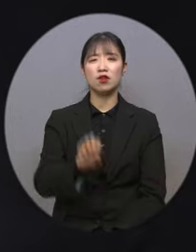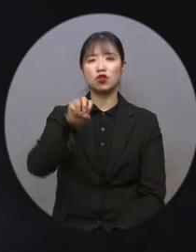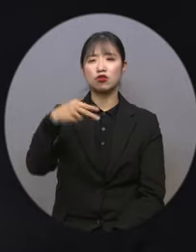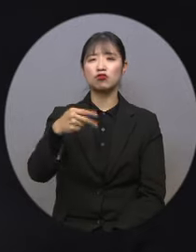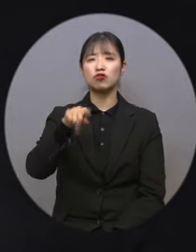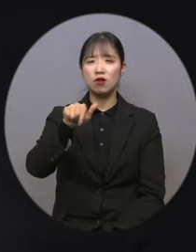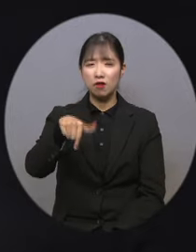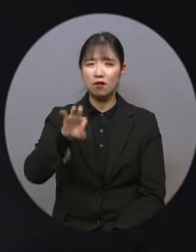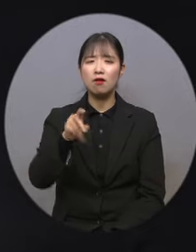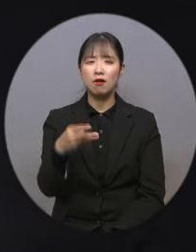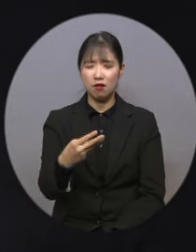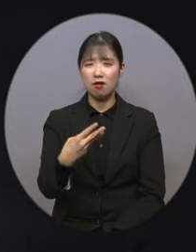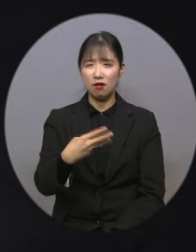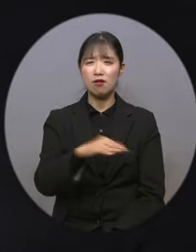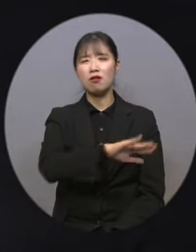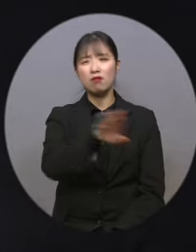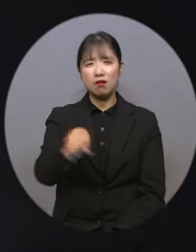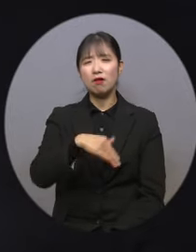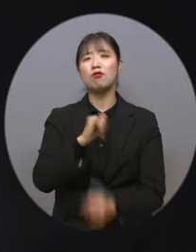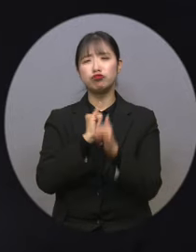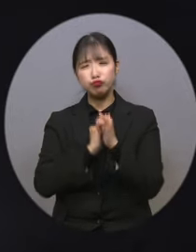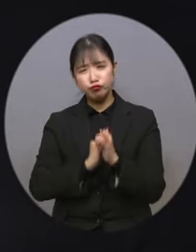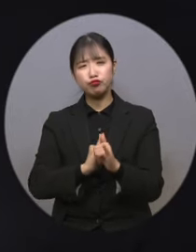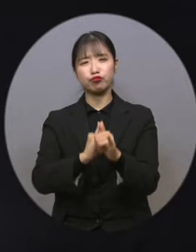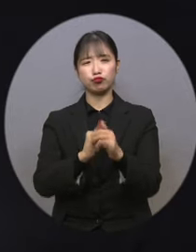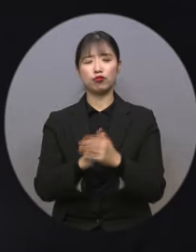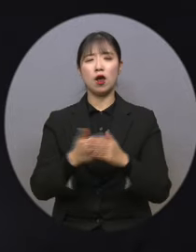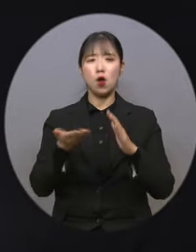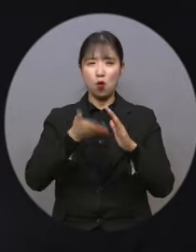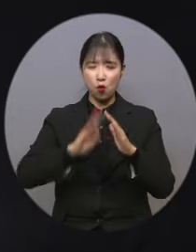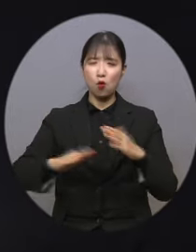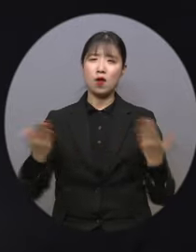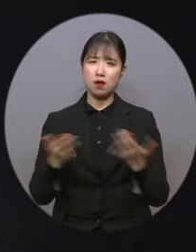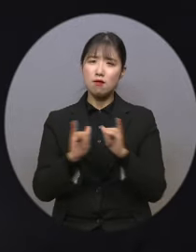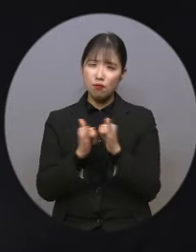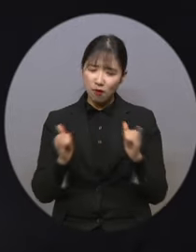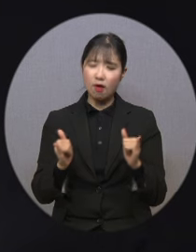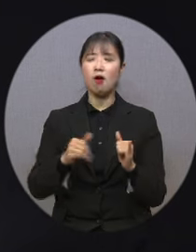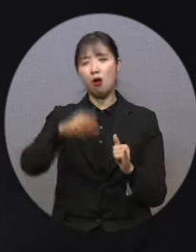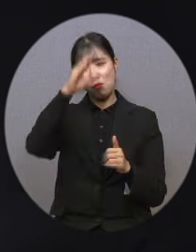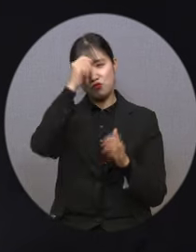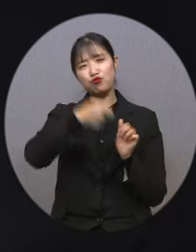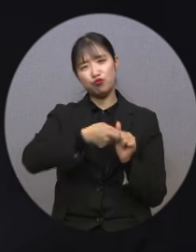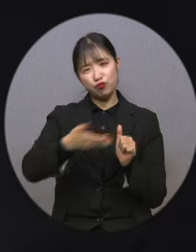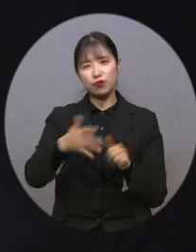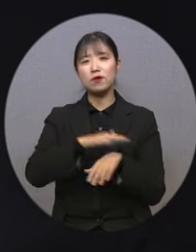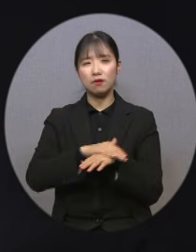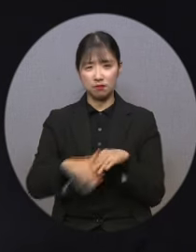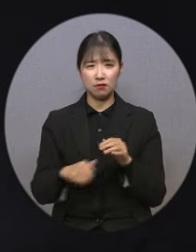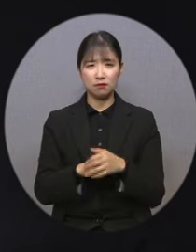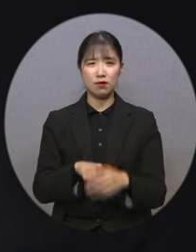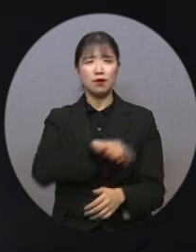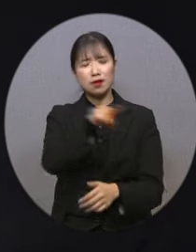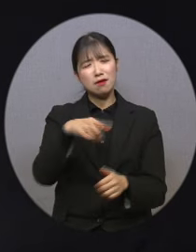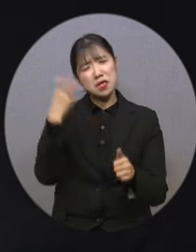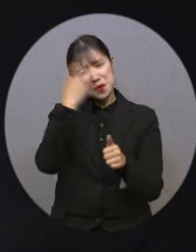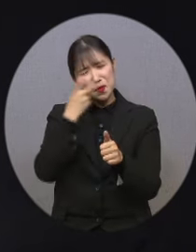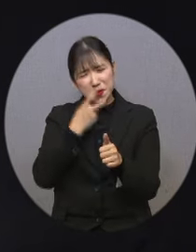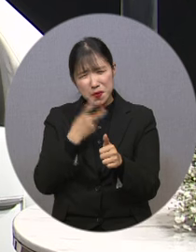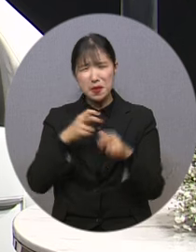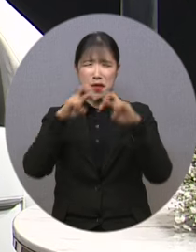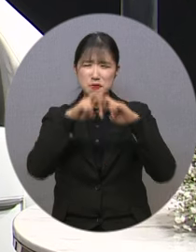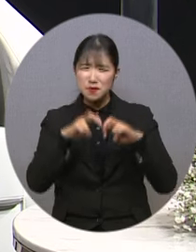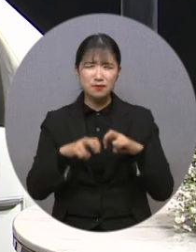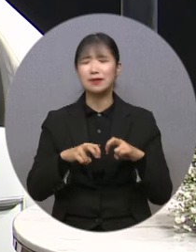연성결 후보다 훌륭하고 다 공직자 바서 모범생 들이에요 그들을 더 이상 검증하는 것은 거 좀 이상한